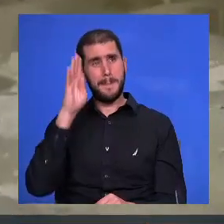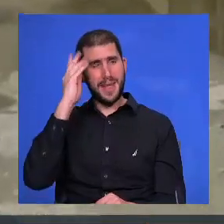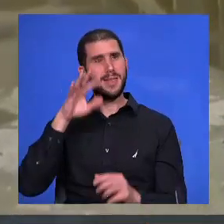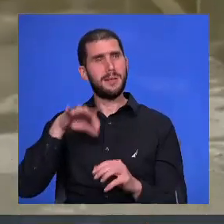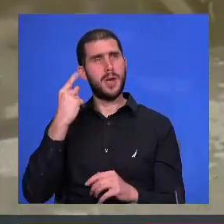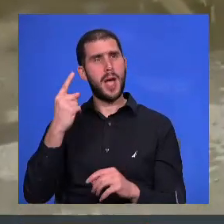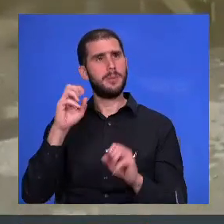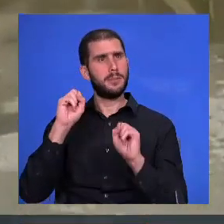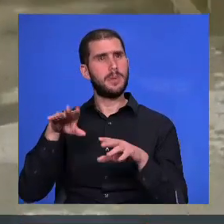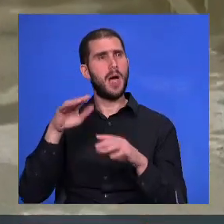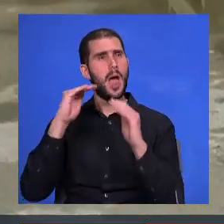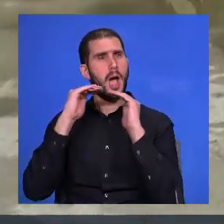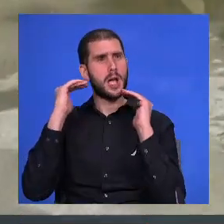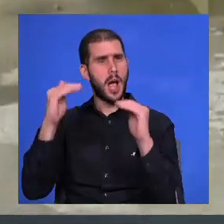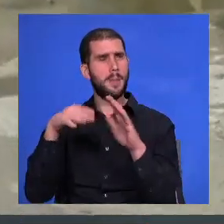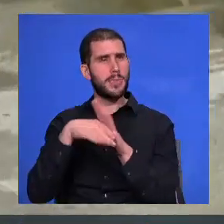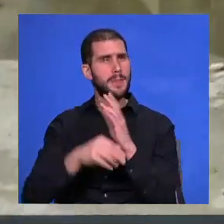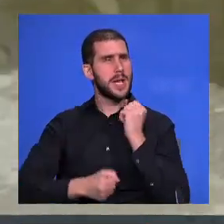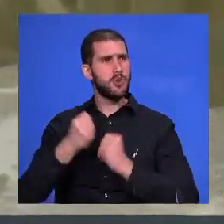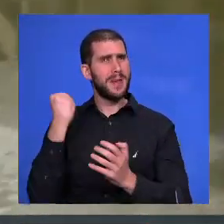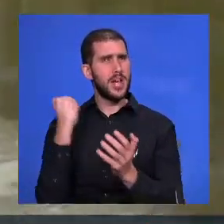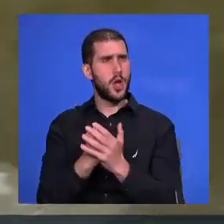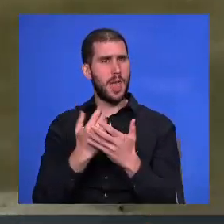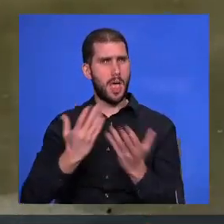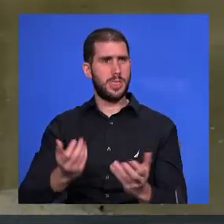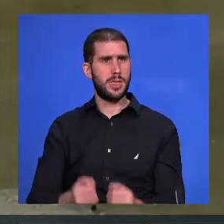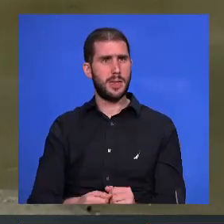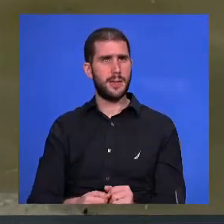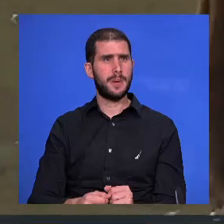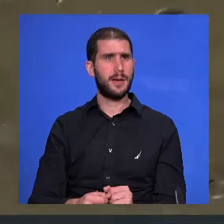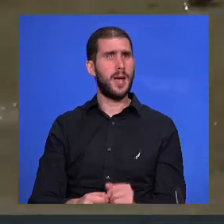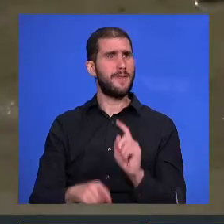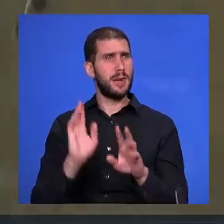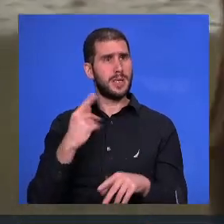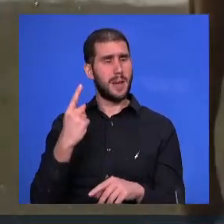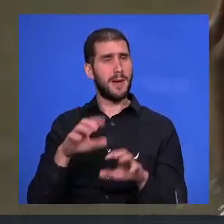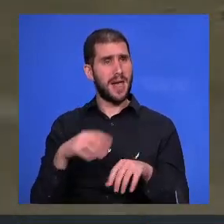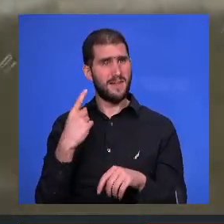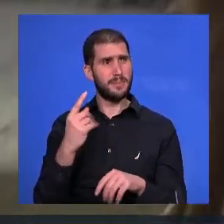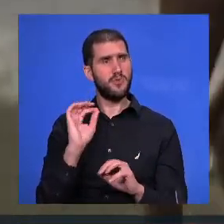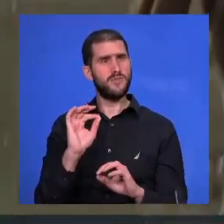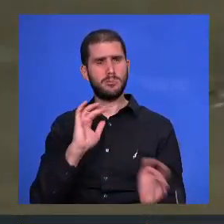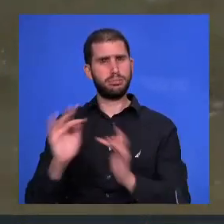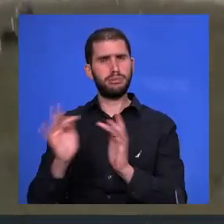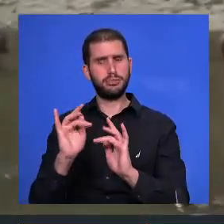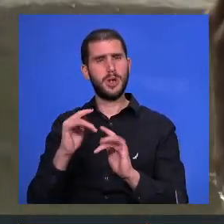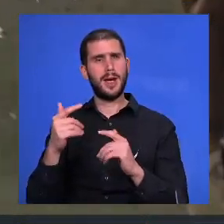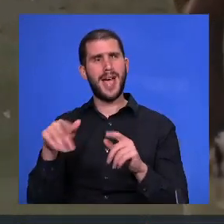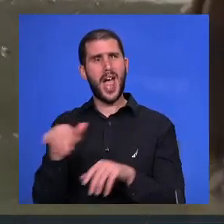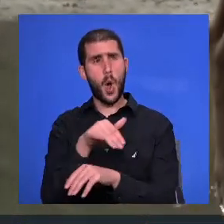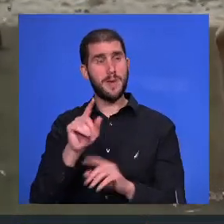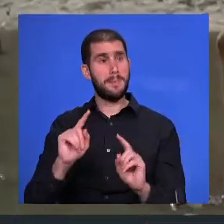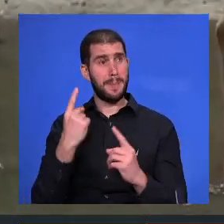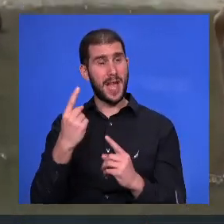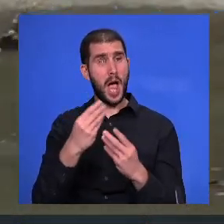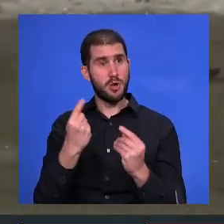כשהם מוחזקים על הגג בתנאים קשים וללא רישיון. לעתים מוחזקים כלבים כאלה לצורך קרבות רחוב, במקרה הזה